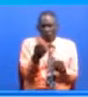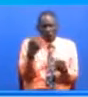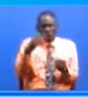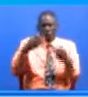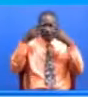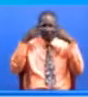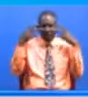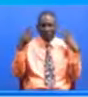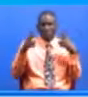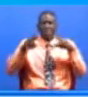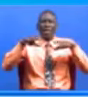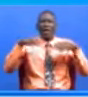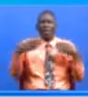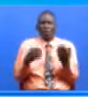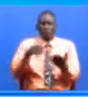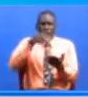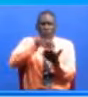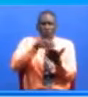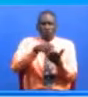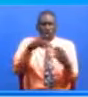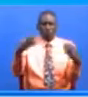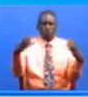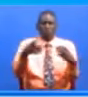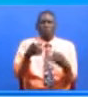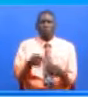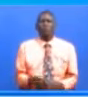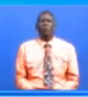al-shabab kusi na halil